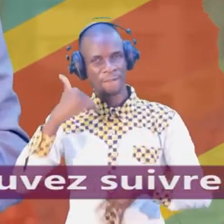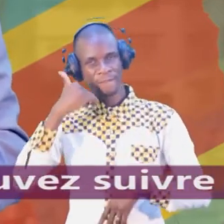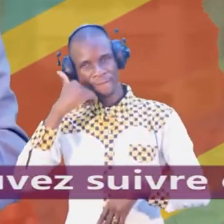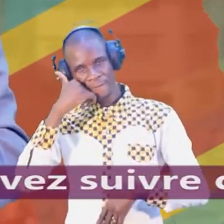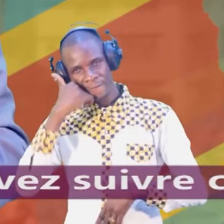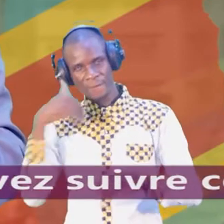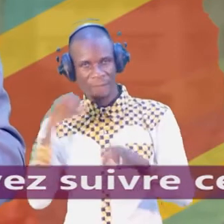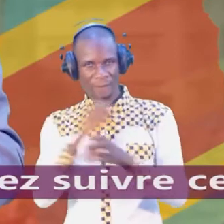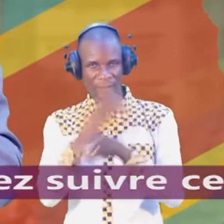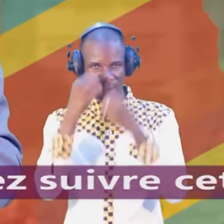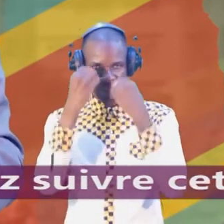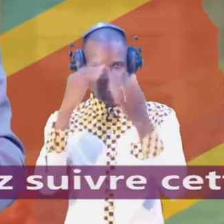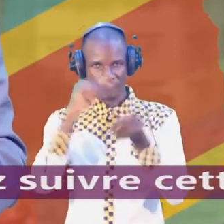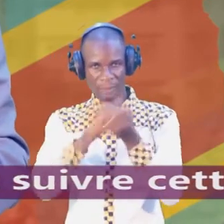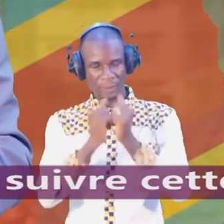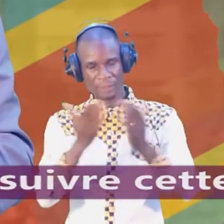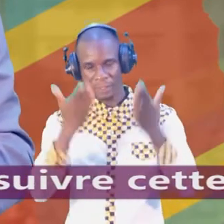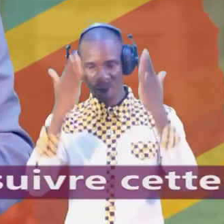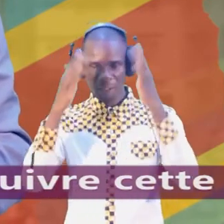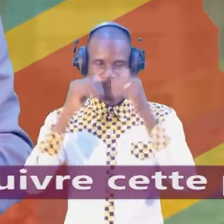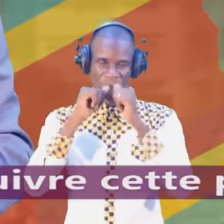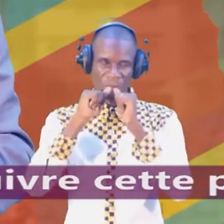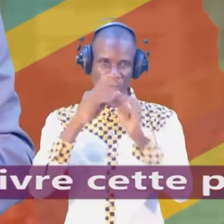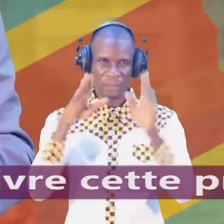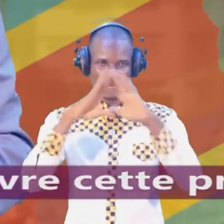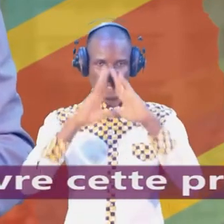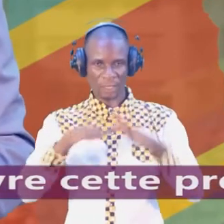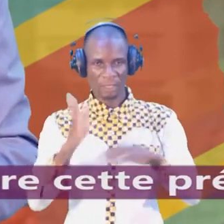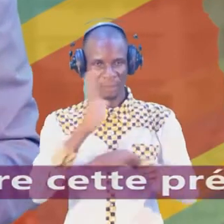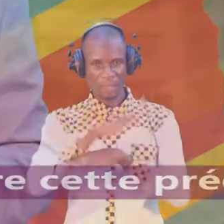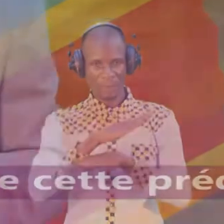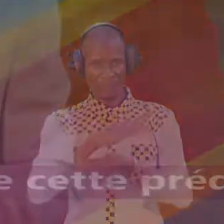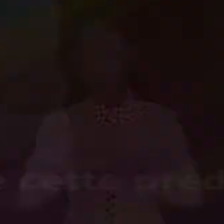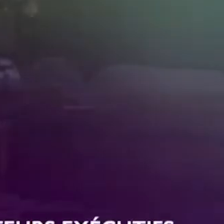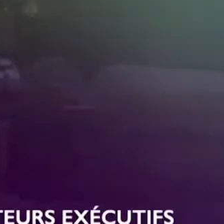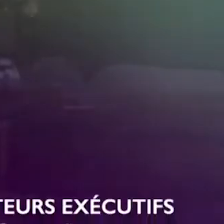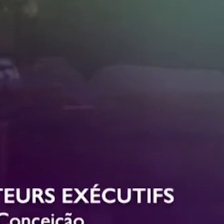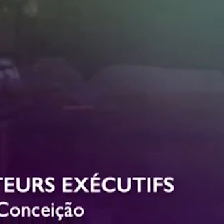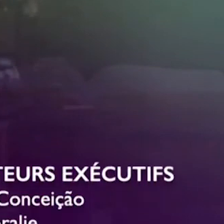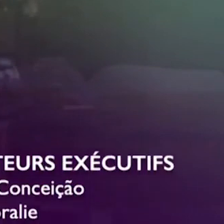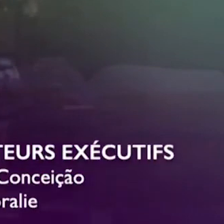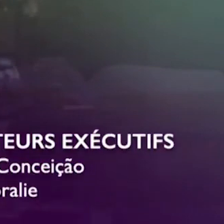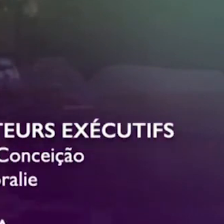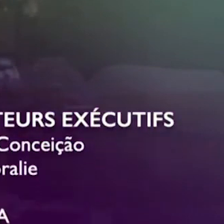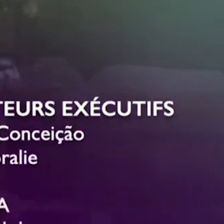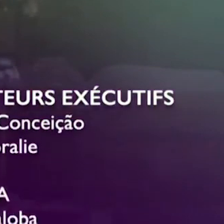mpwete ndingise pesa meli bino ya kosolola na biso tikete Nzambe apambola bino na pokwa lelo.